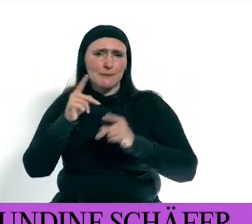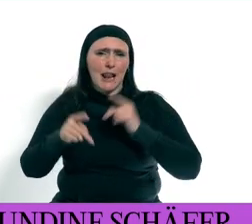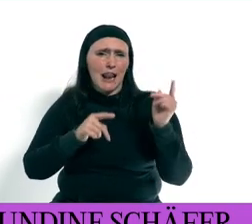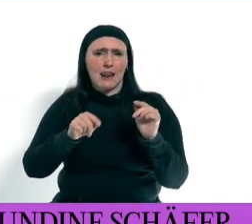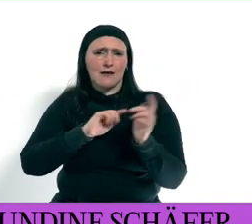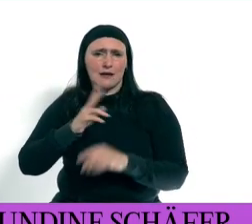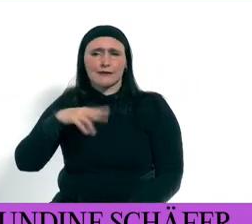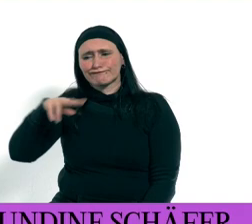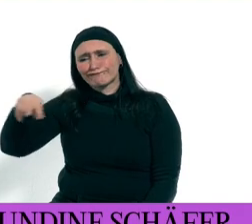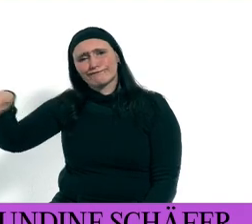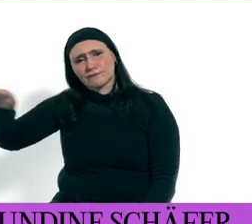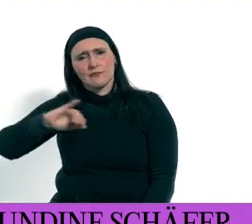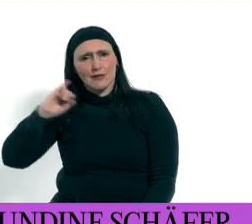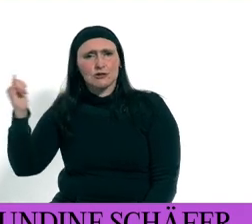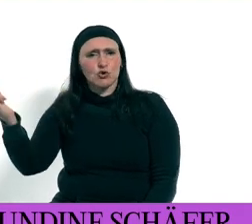S-Bahn-Zirkellinie.